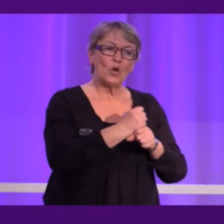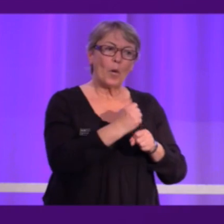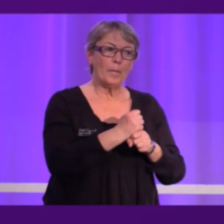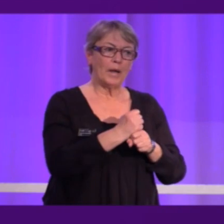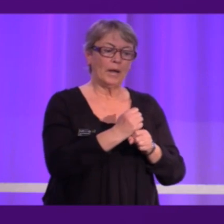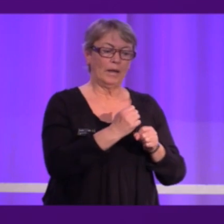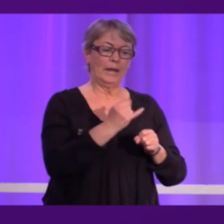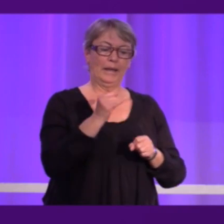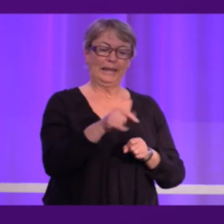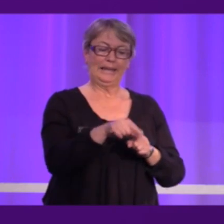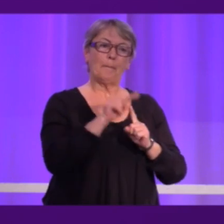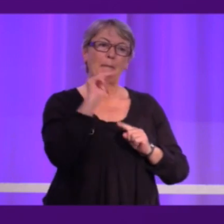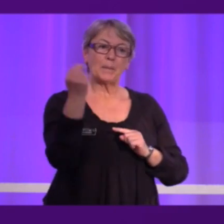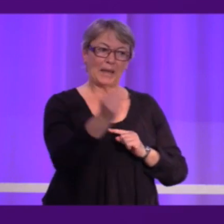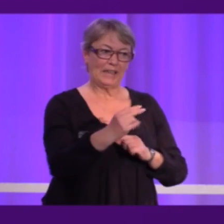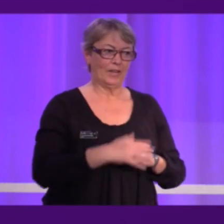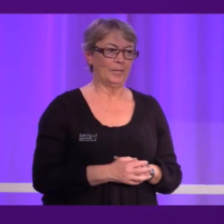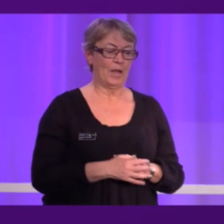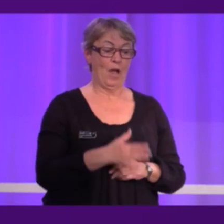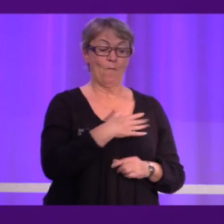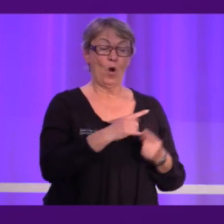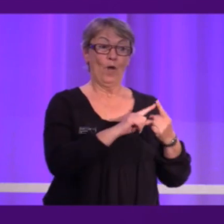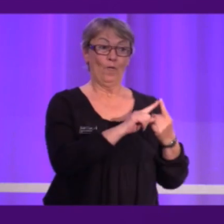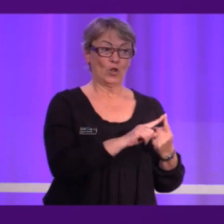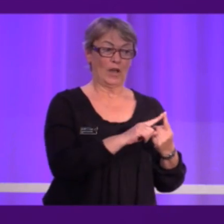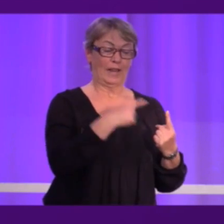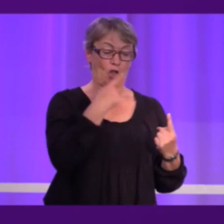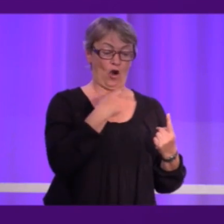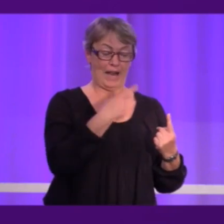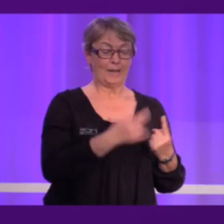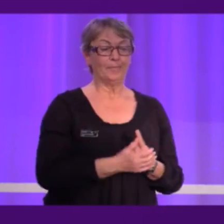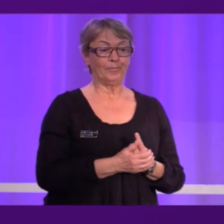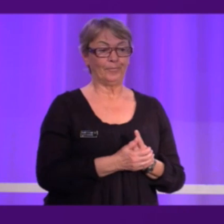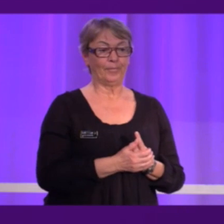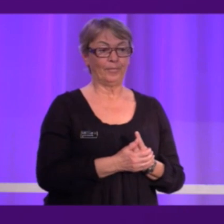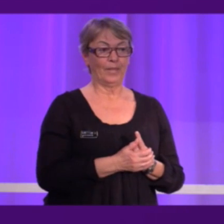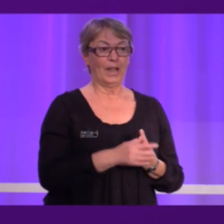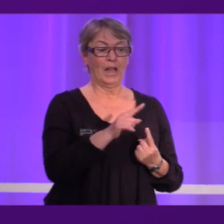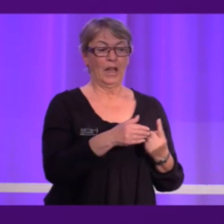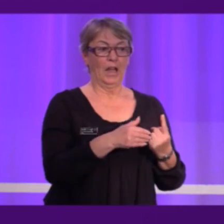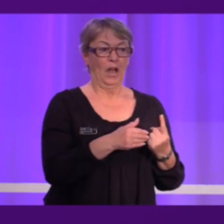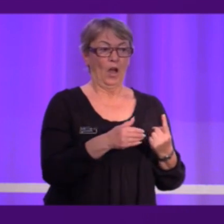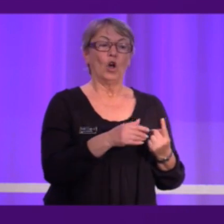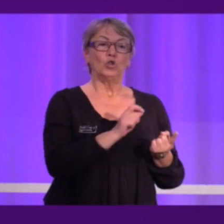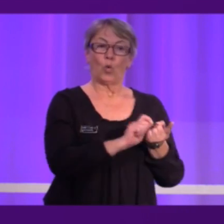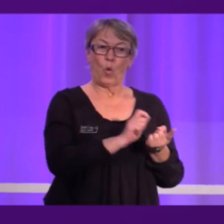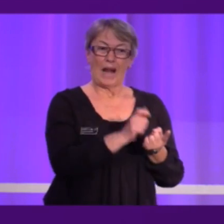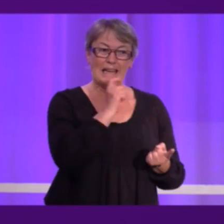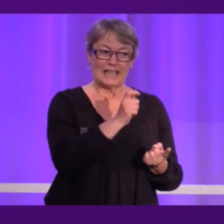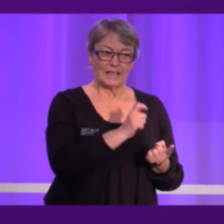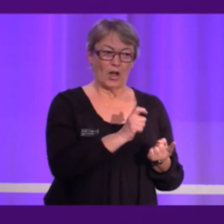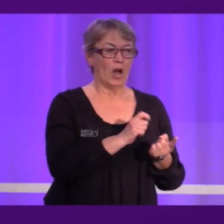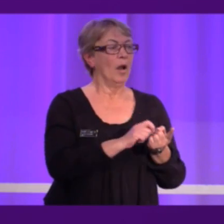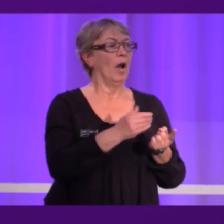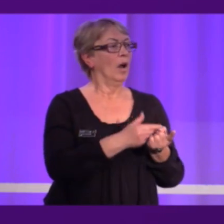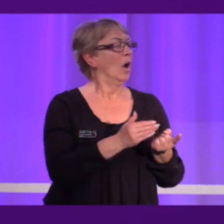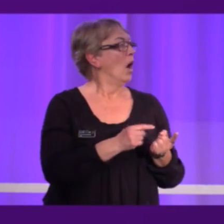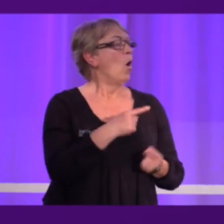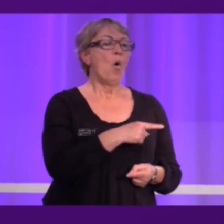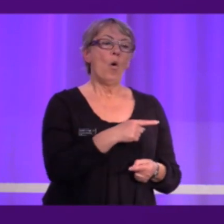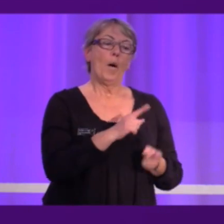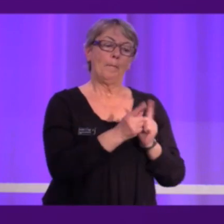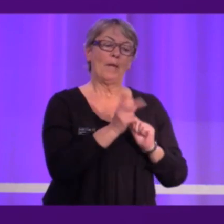med det perspektivet. Och det, vår första talare, hon är journalist och föreläsare och